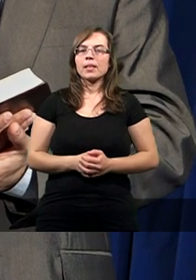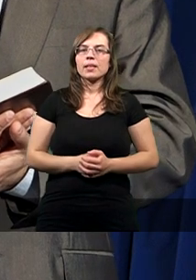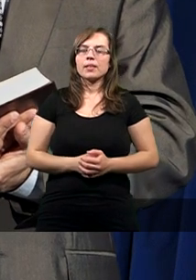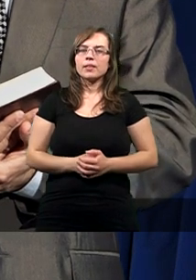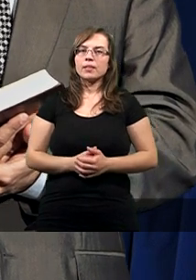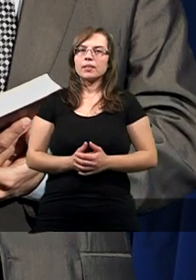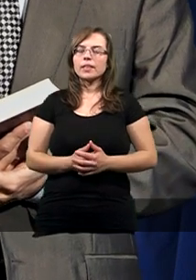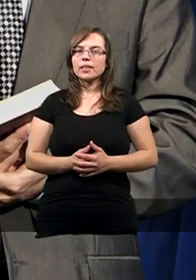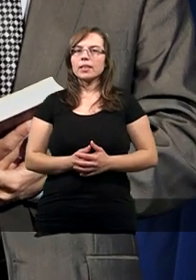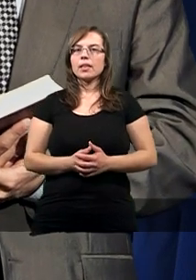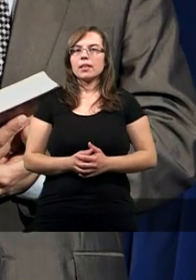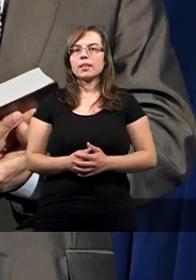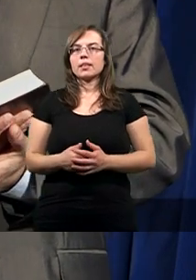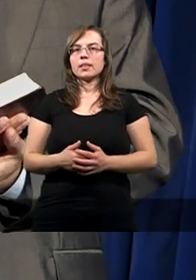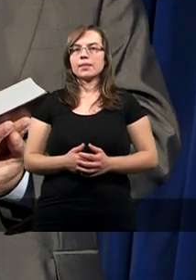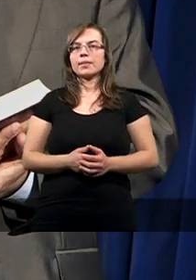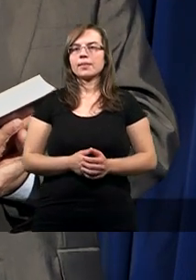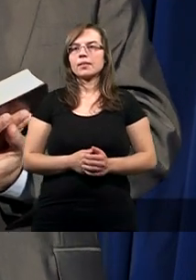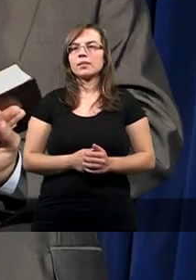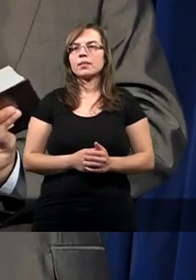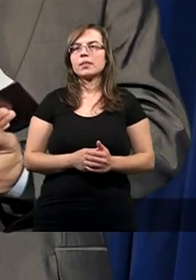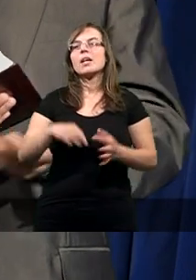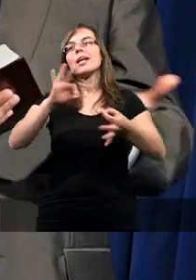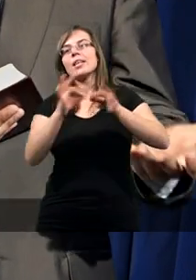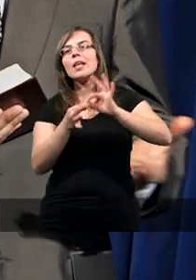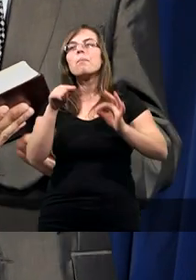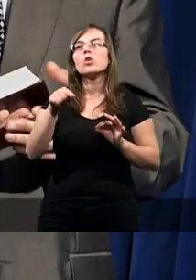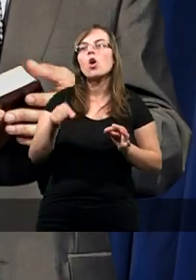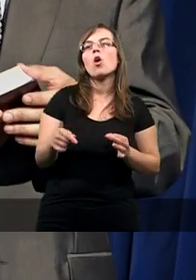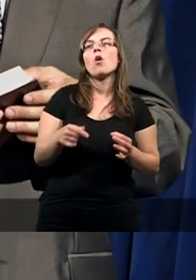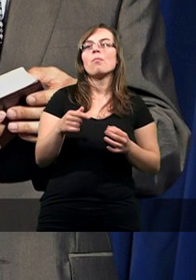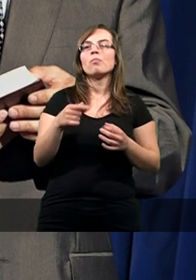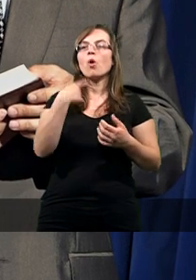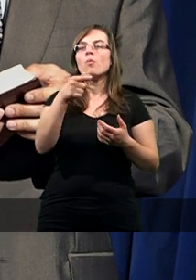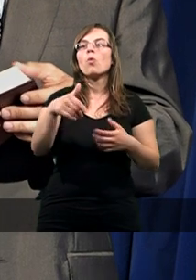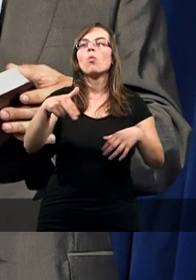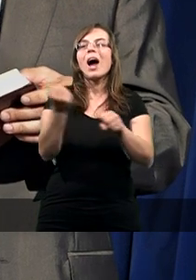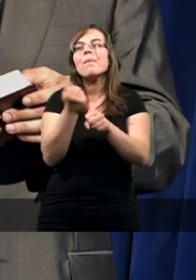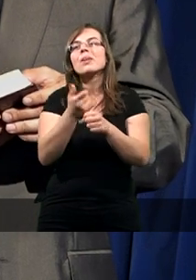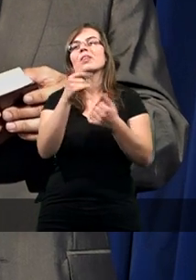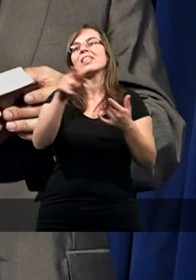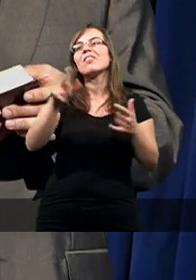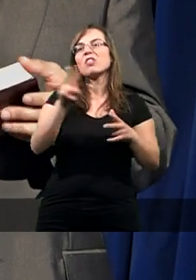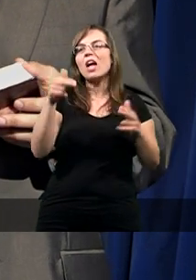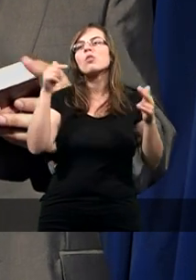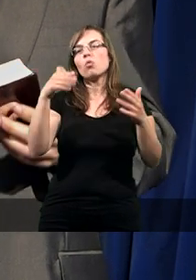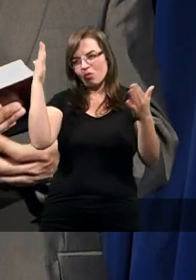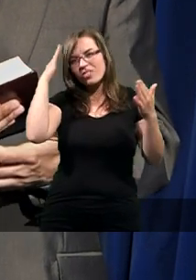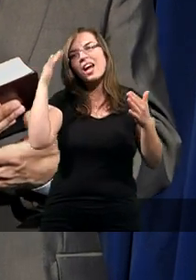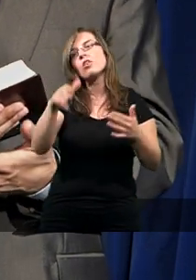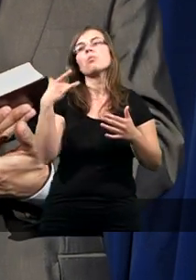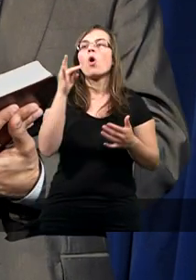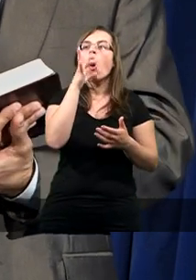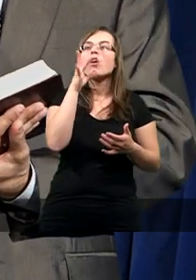to the Romans because they didn't allow the Jews to stone people. Gdyby powiedział ukamienujcie ją, to wtedy oczywiście od razu